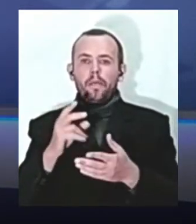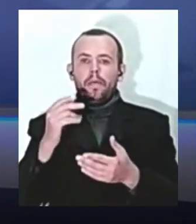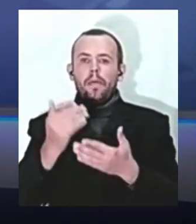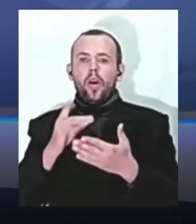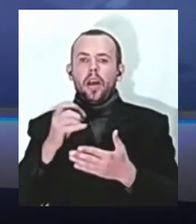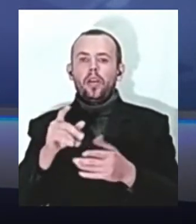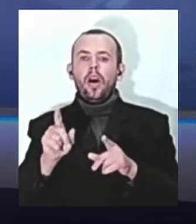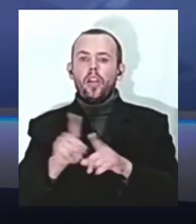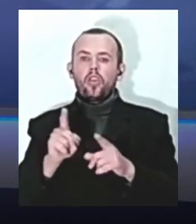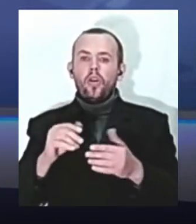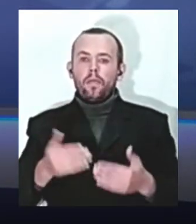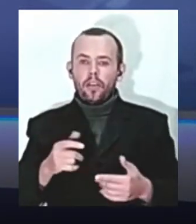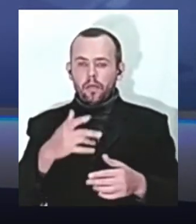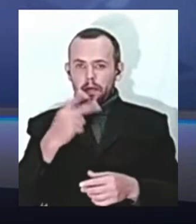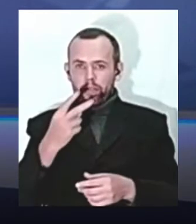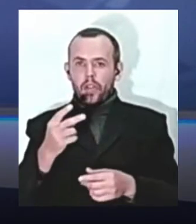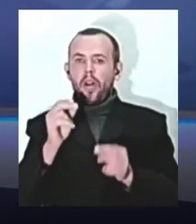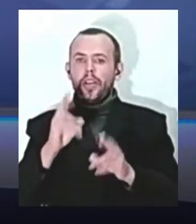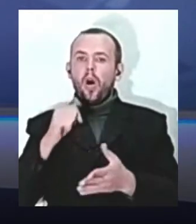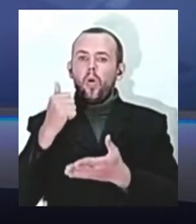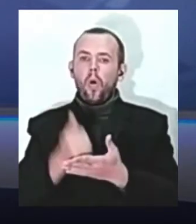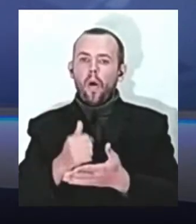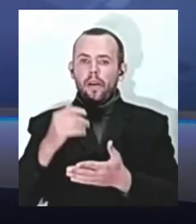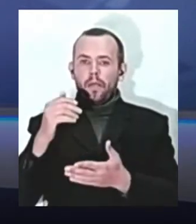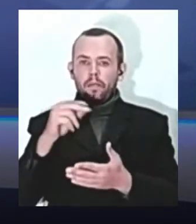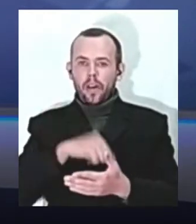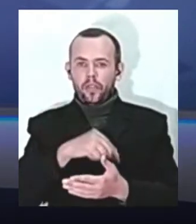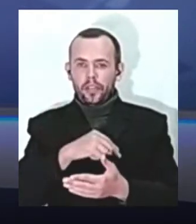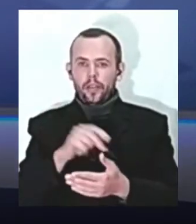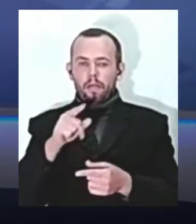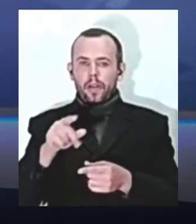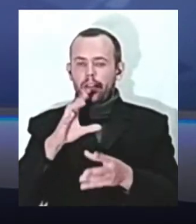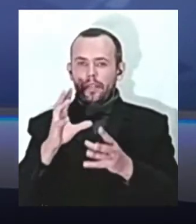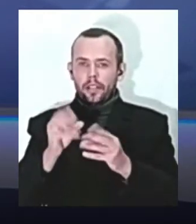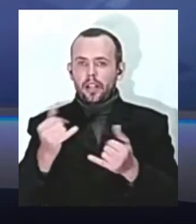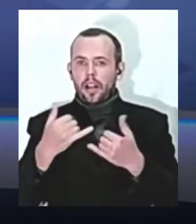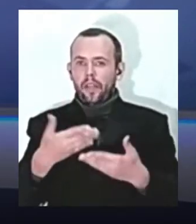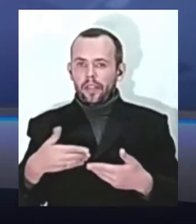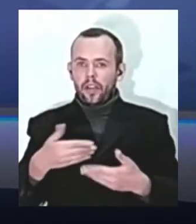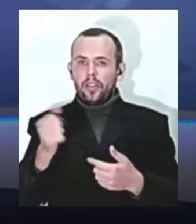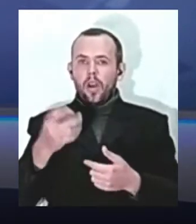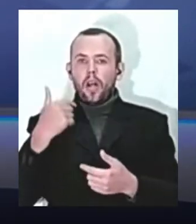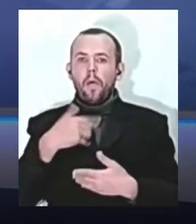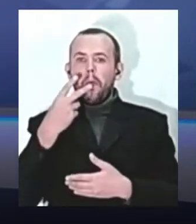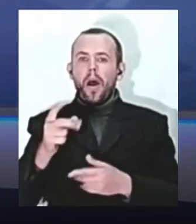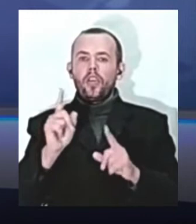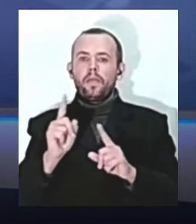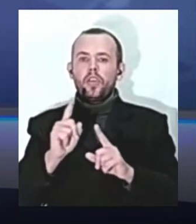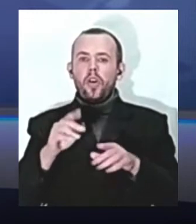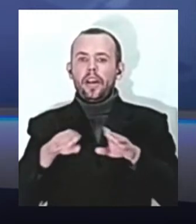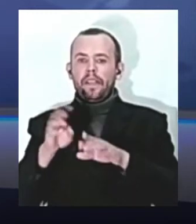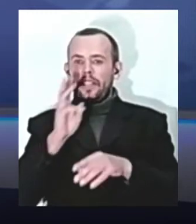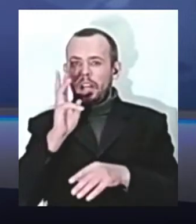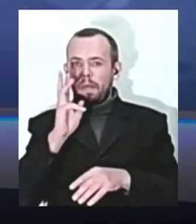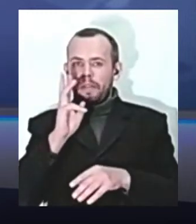мешканці бачили, як голова працює там в себе, для нас. А коли ми бачимо, що рівень середньої заробітної плати в